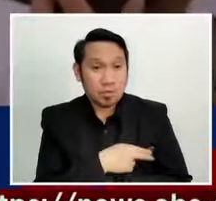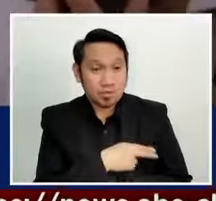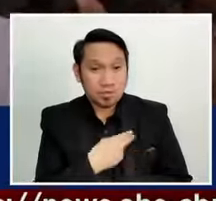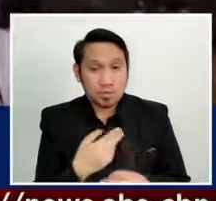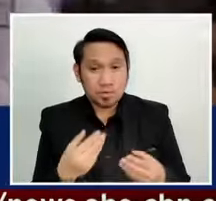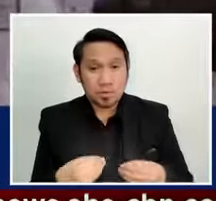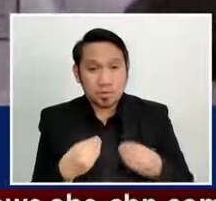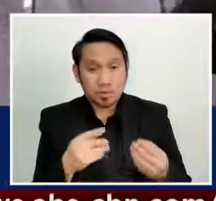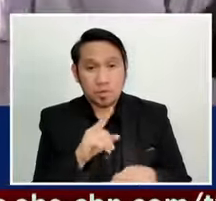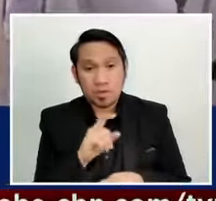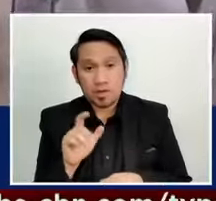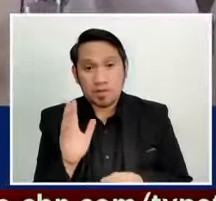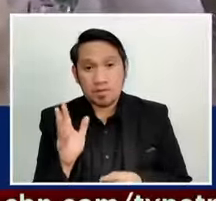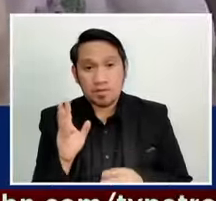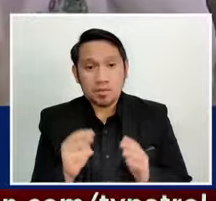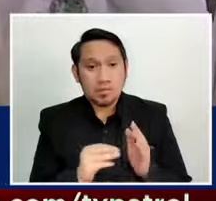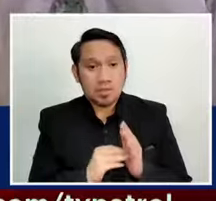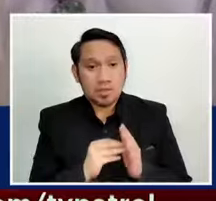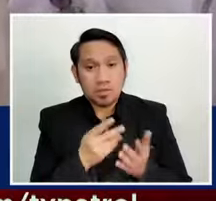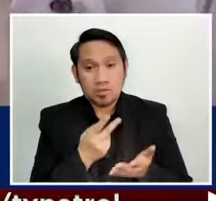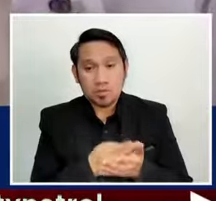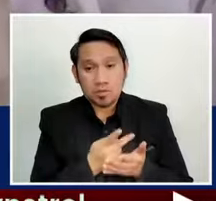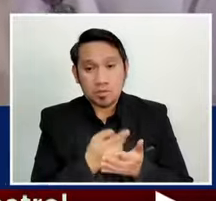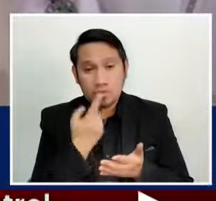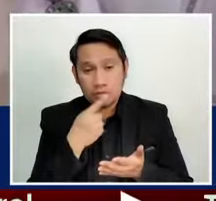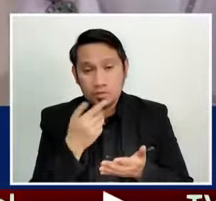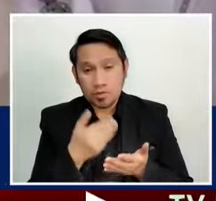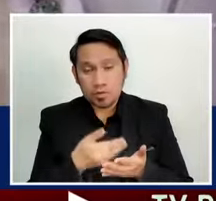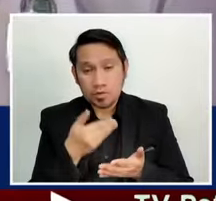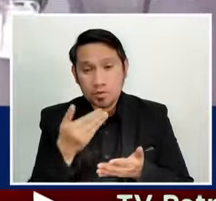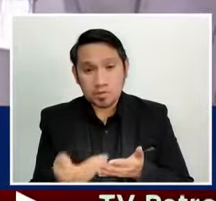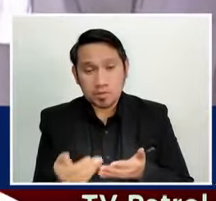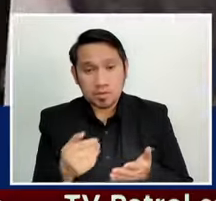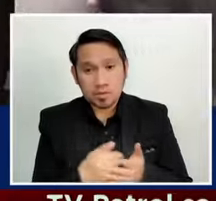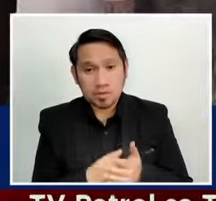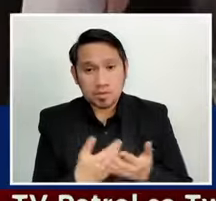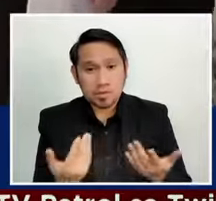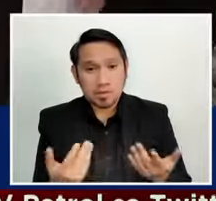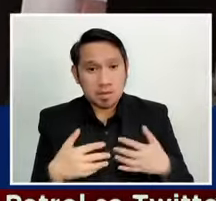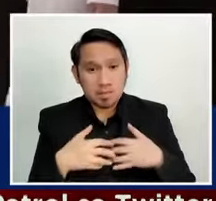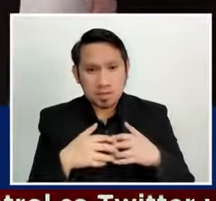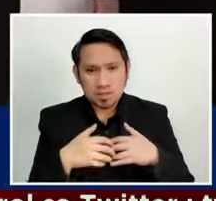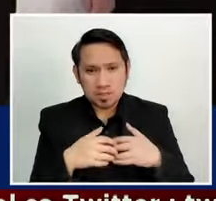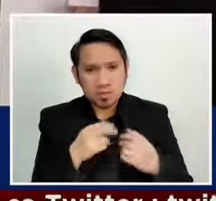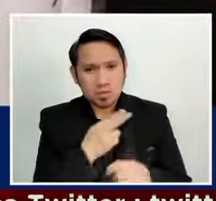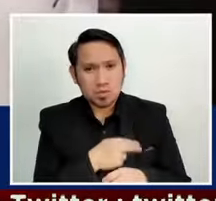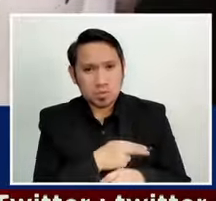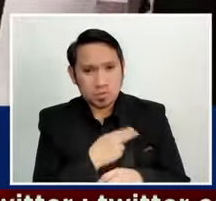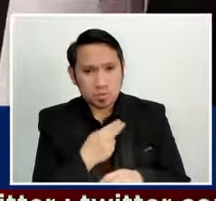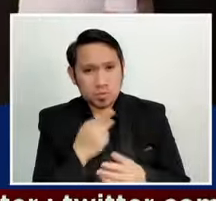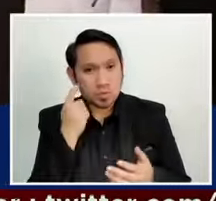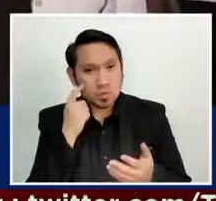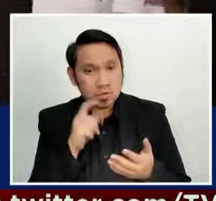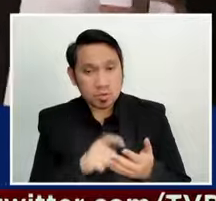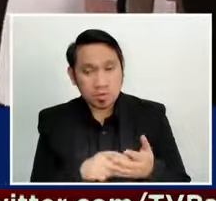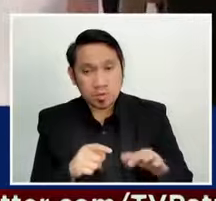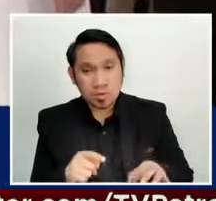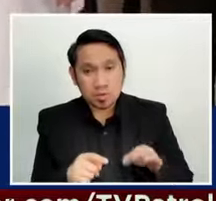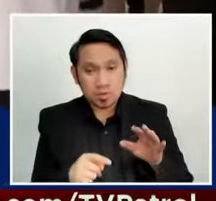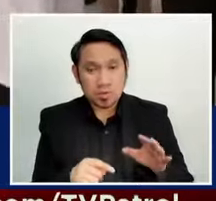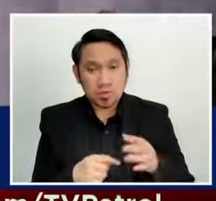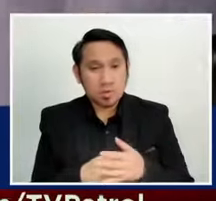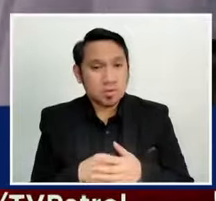150 million pesos para sa pagbili ng magnetic resonance imaging machine. Ito'y bilang pagkilala sa mga ambag ng Filipino